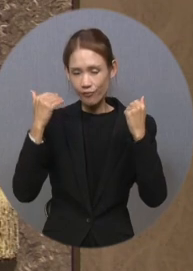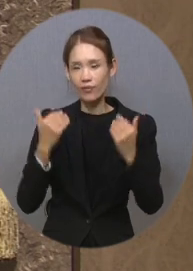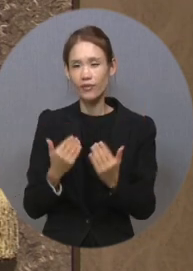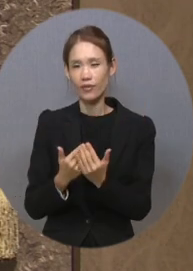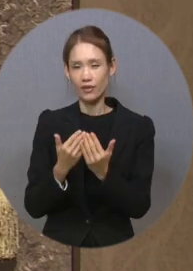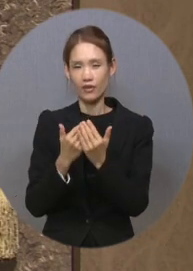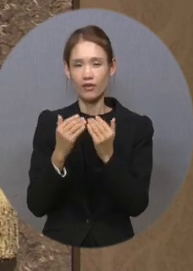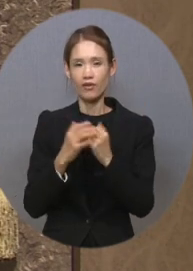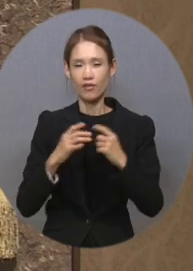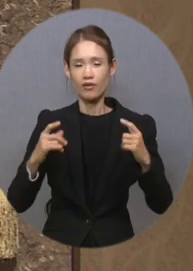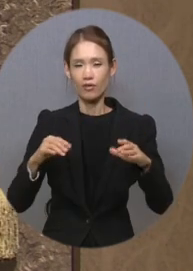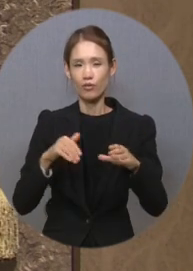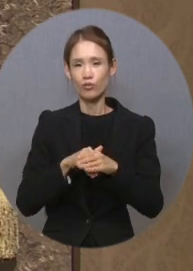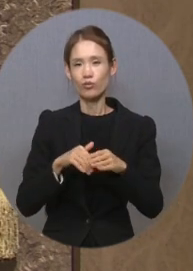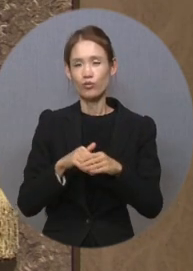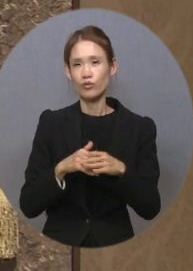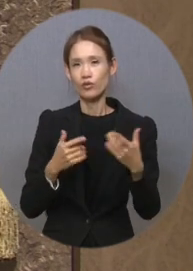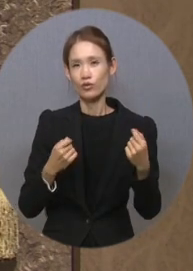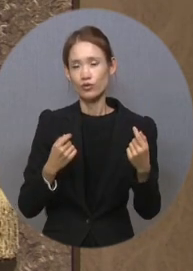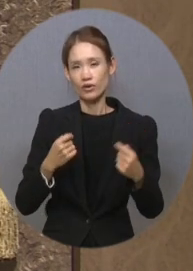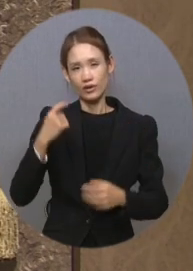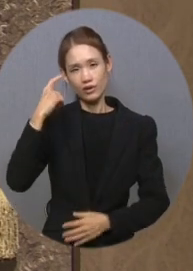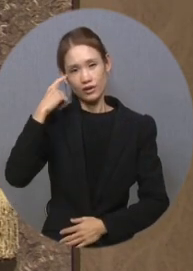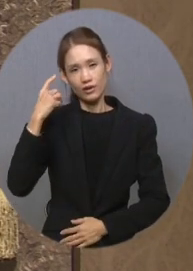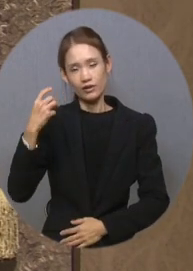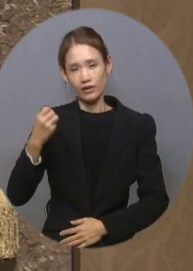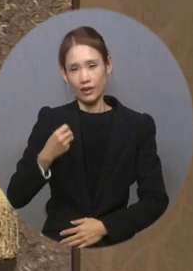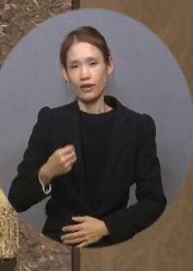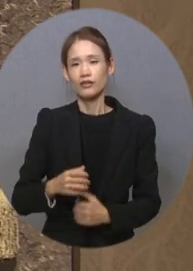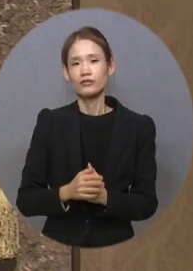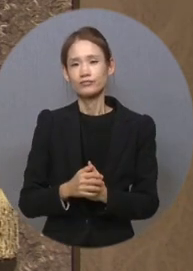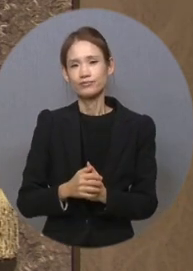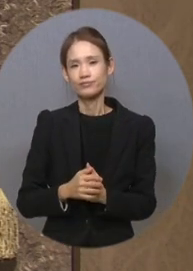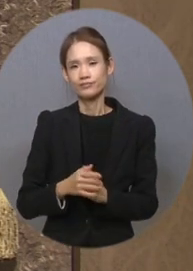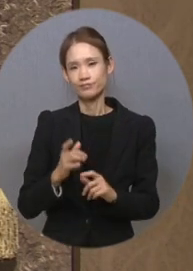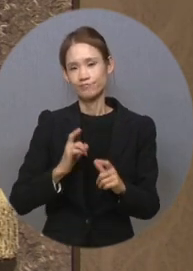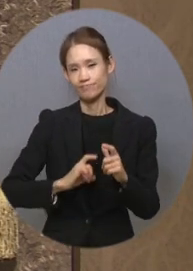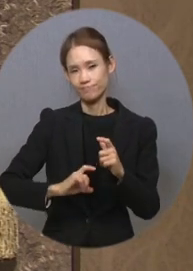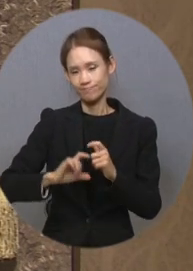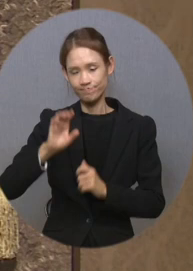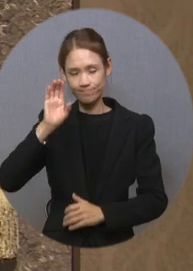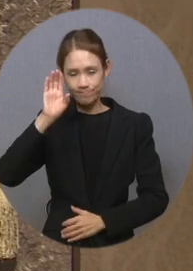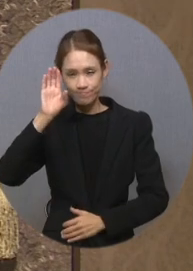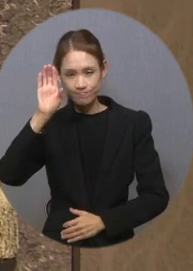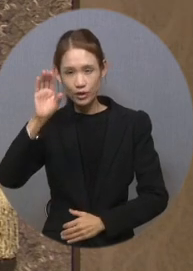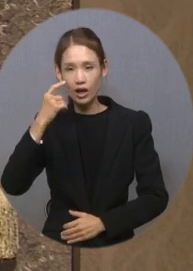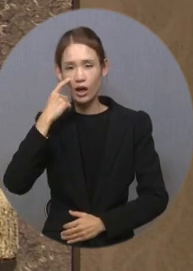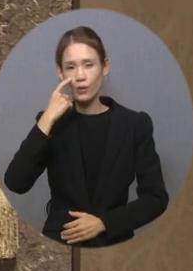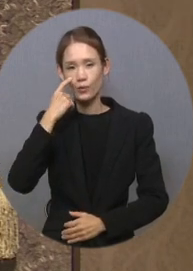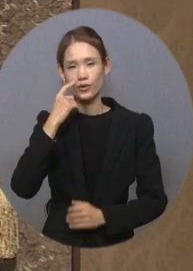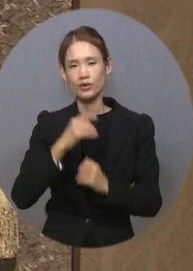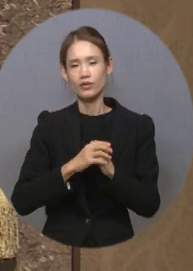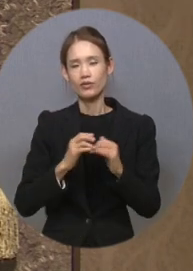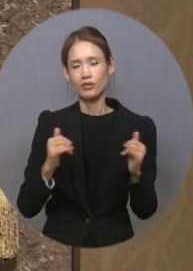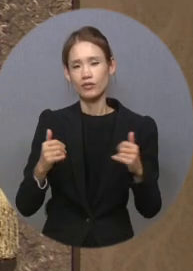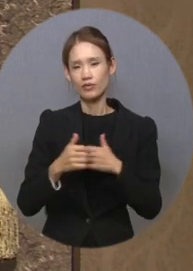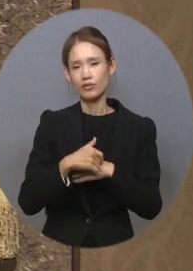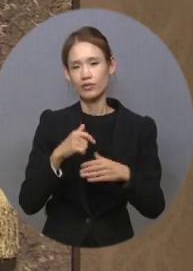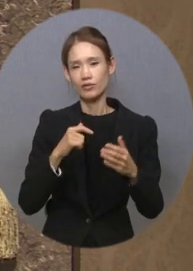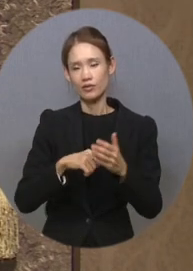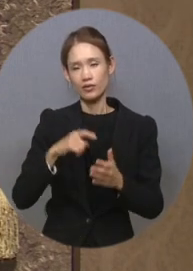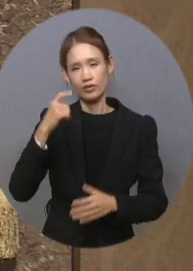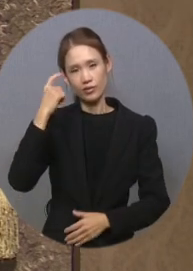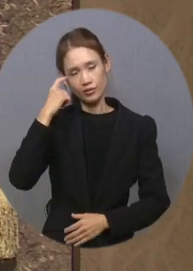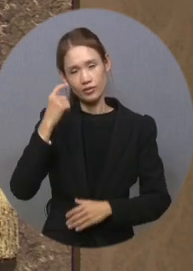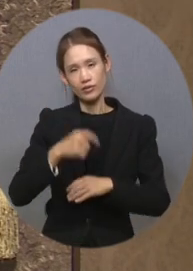우리 지역의 문화 이런 게 자리를 잡았고 우리가 더 미래로 나가자 하는 시민들의 그